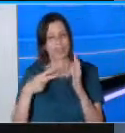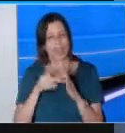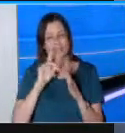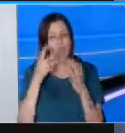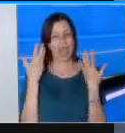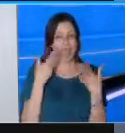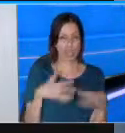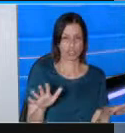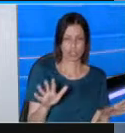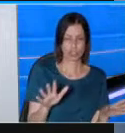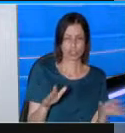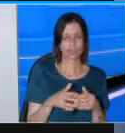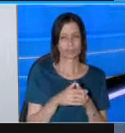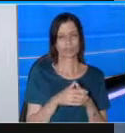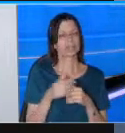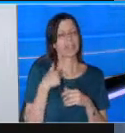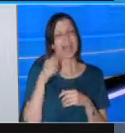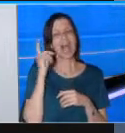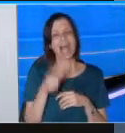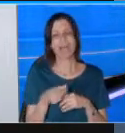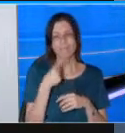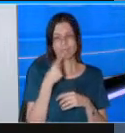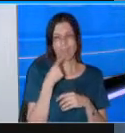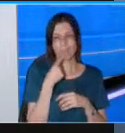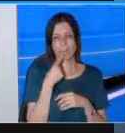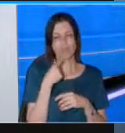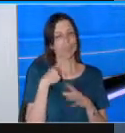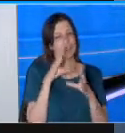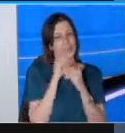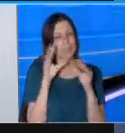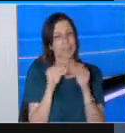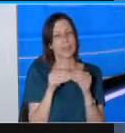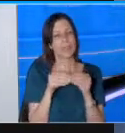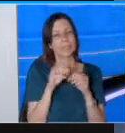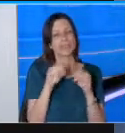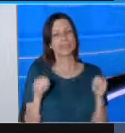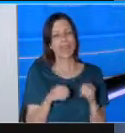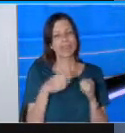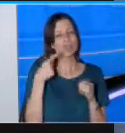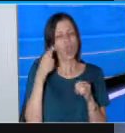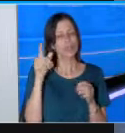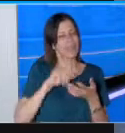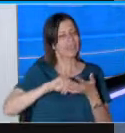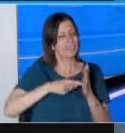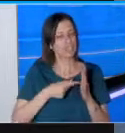אותם. ואני חייב לומר שכששוחחתי עם משפחת גולדין, הם הדגישו בפניי